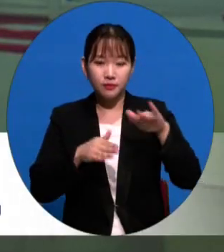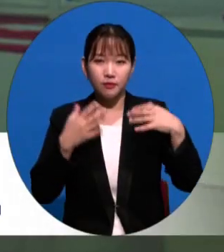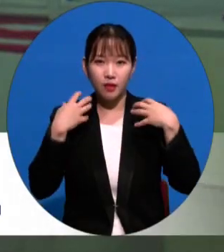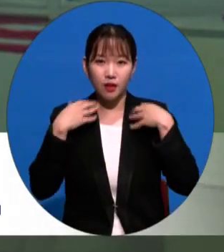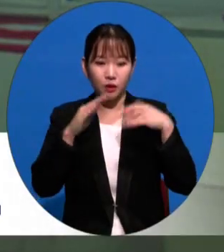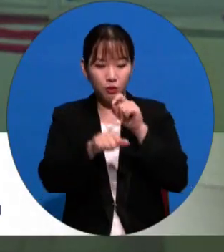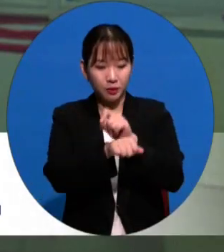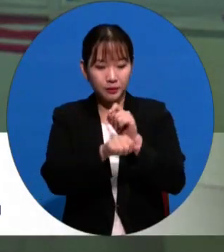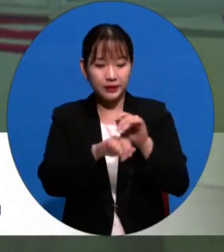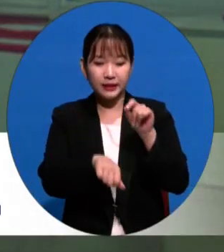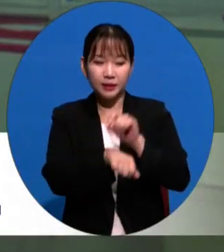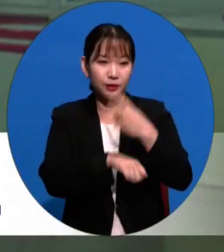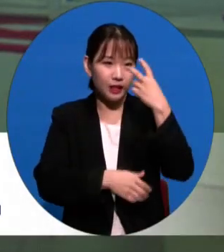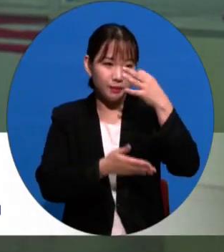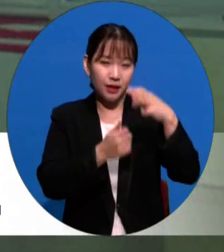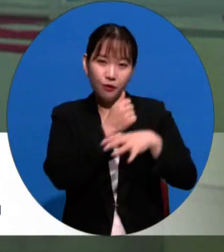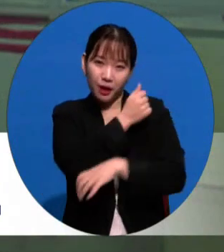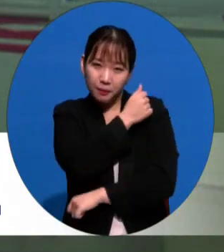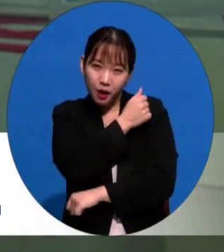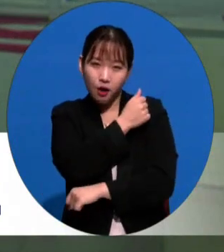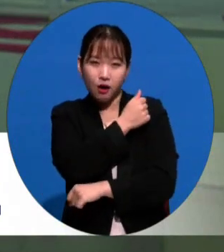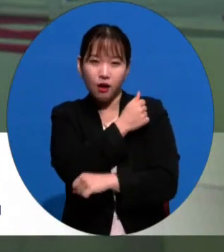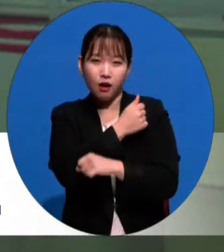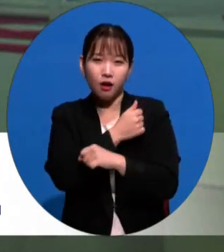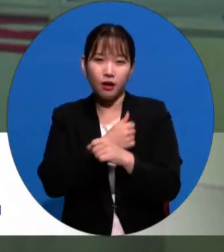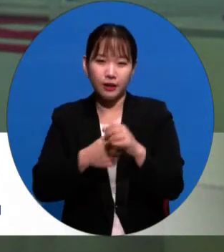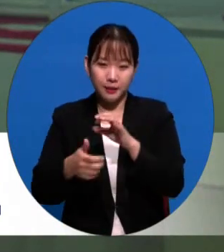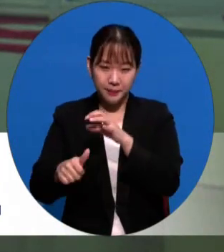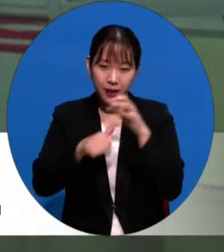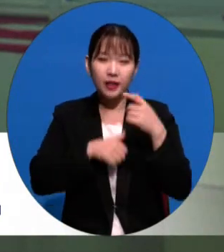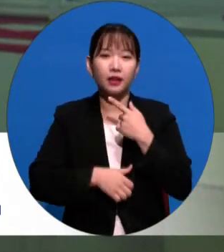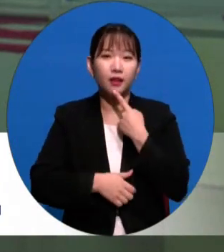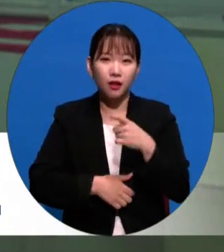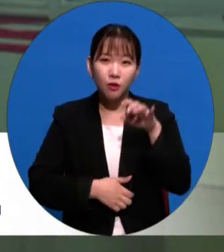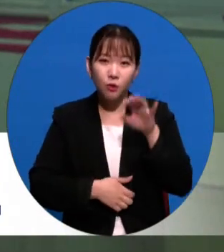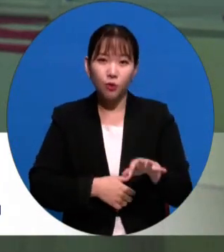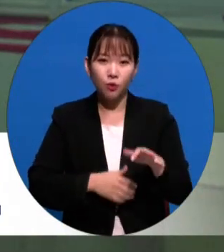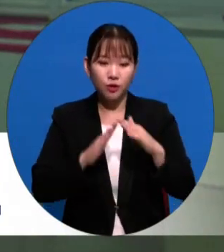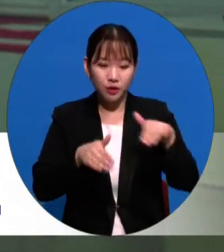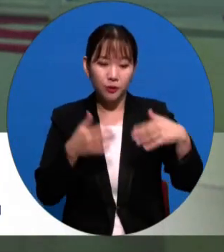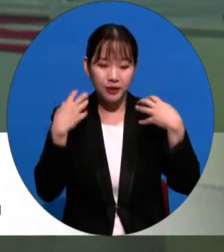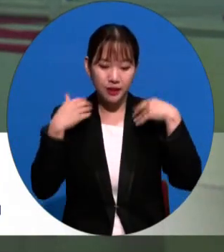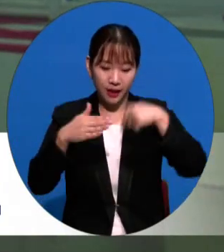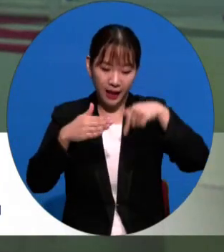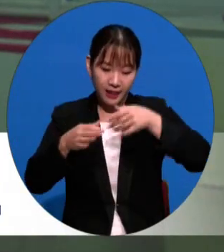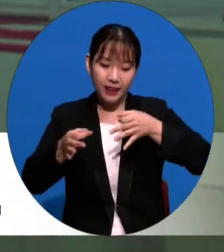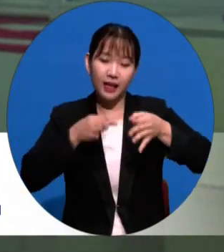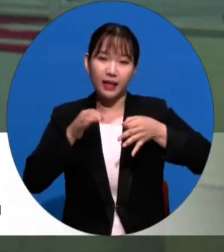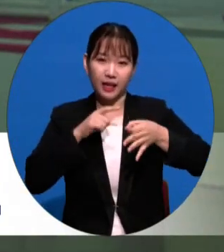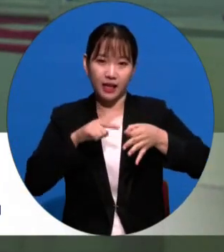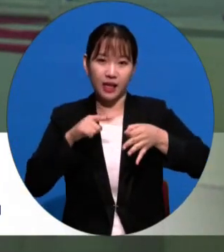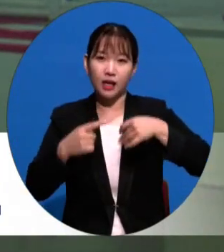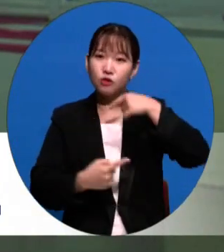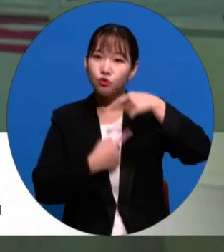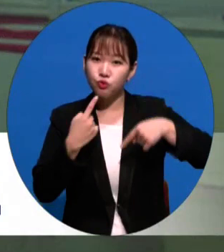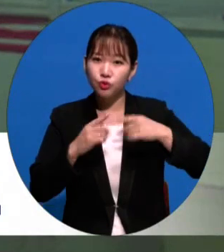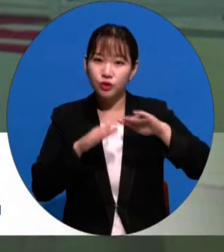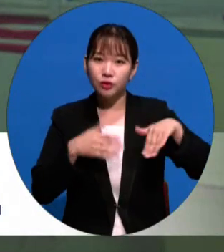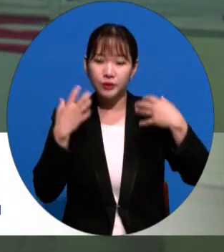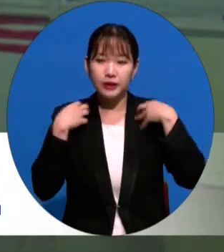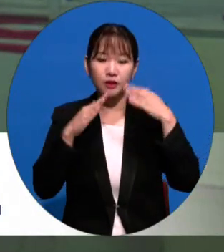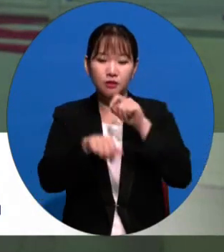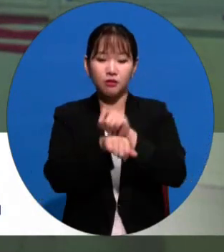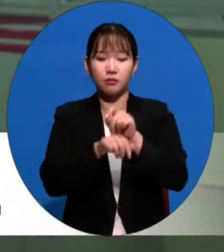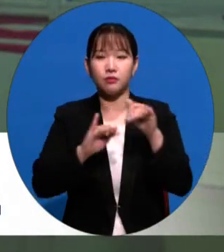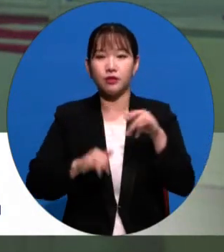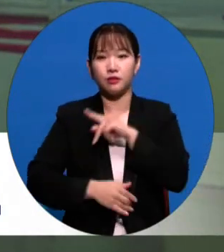전남도청 공무원들의 사무 관리비 횡령 창구로 이용됐던 곳이 도청 내 매점입니다. 이 매점 운영은 전남도청 공무원